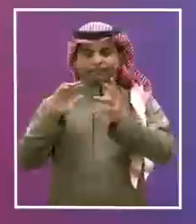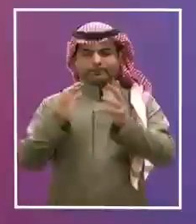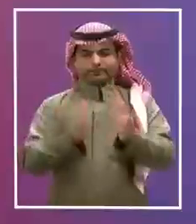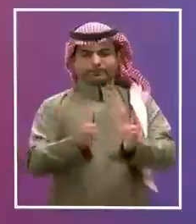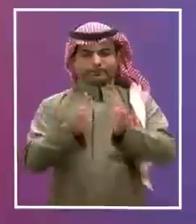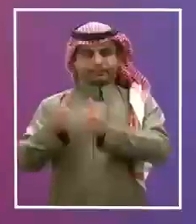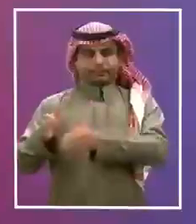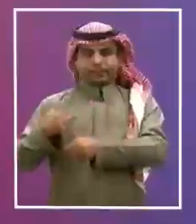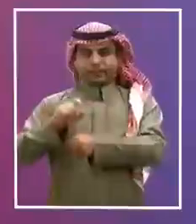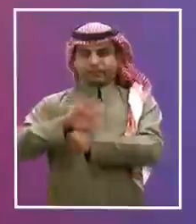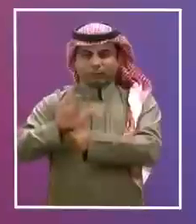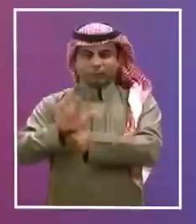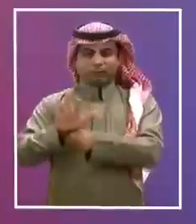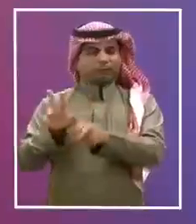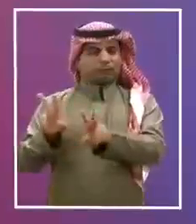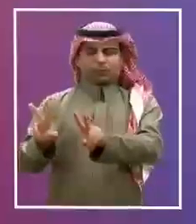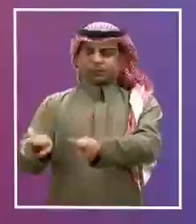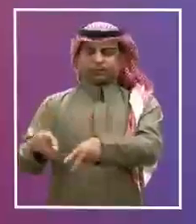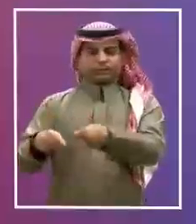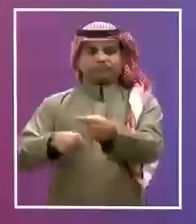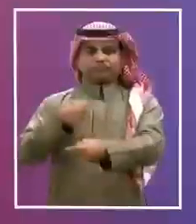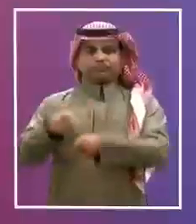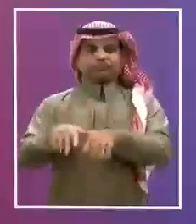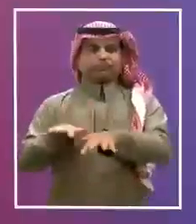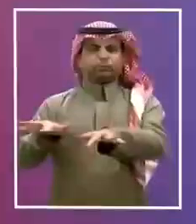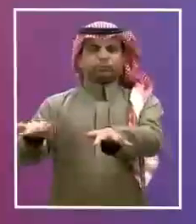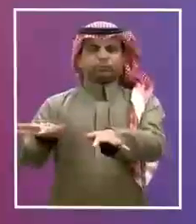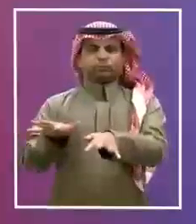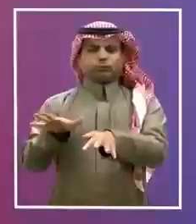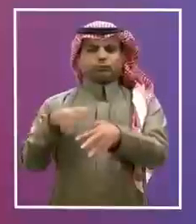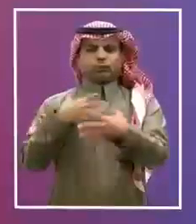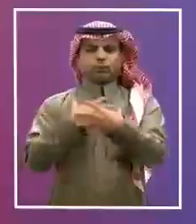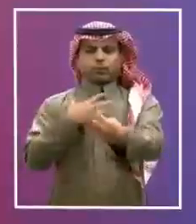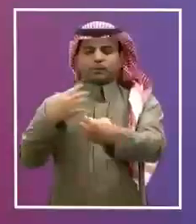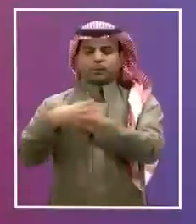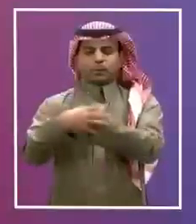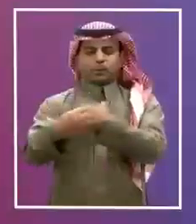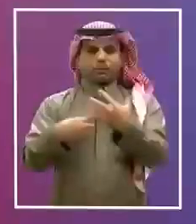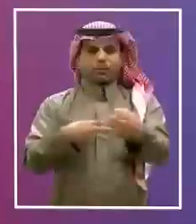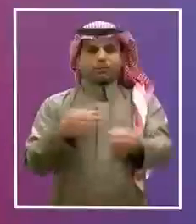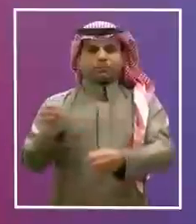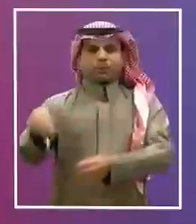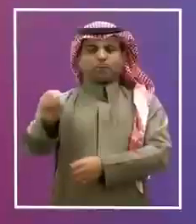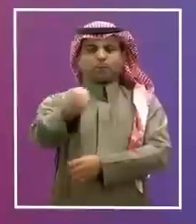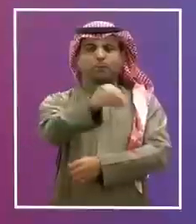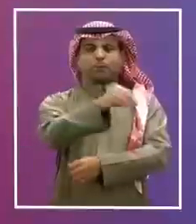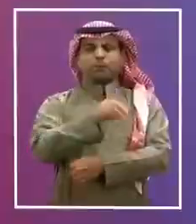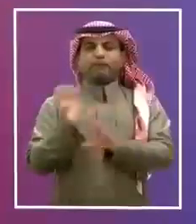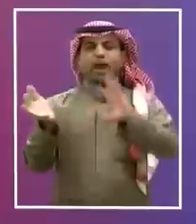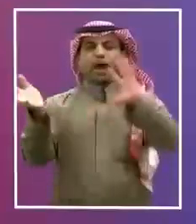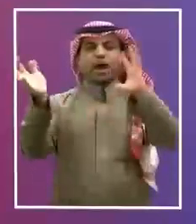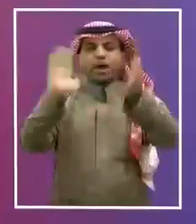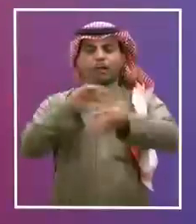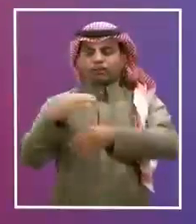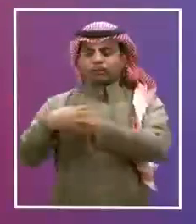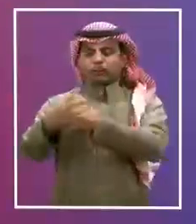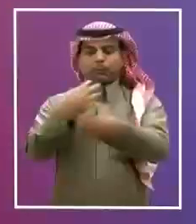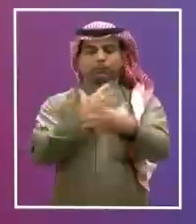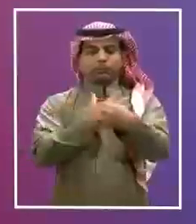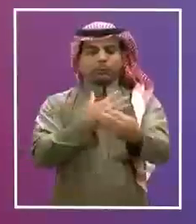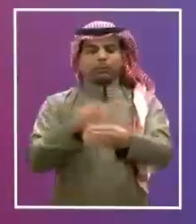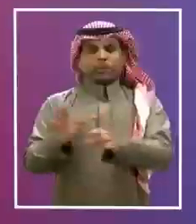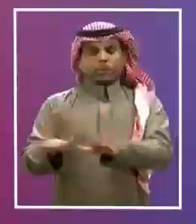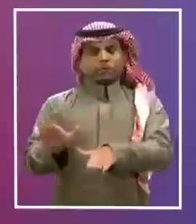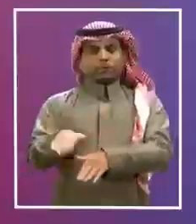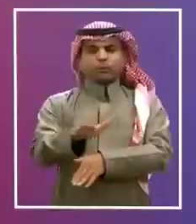الفيروس لا يزال موجود، الوباء لا يزال نشط ويسجل حول العالم، في كثير من دول العالم وقارات